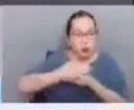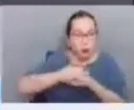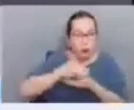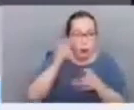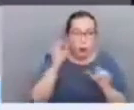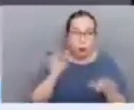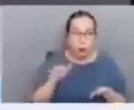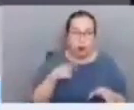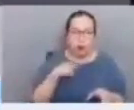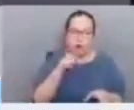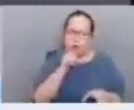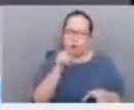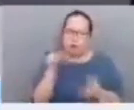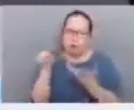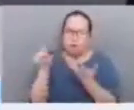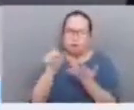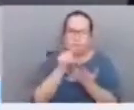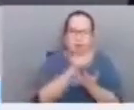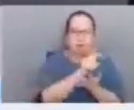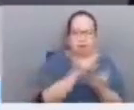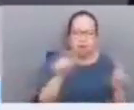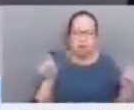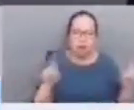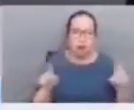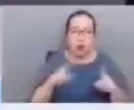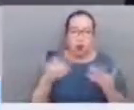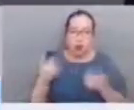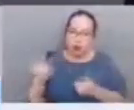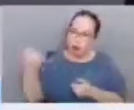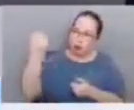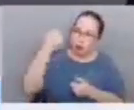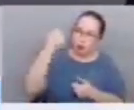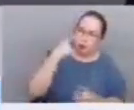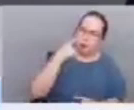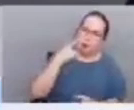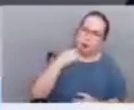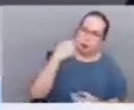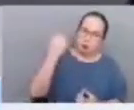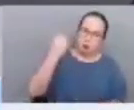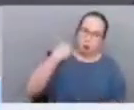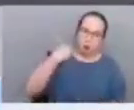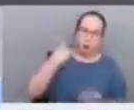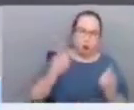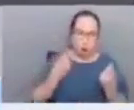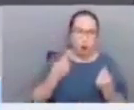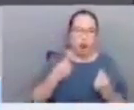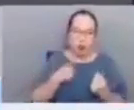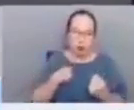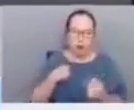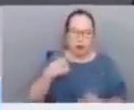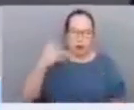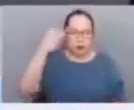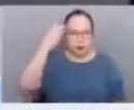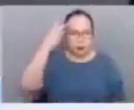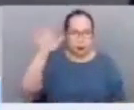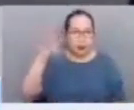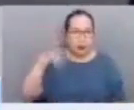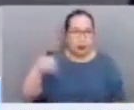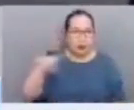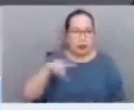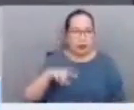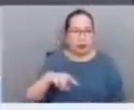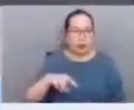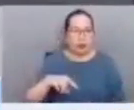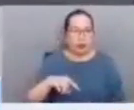load sa internet nila. So kung bumili sila ng computer worth 25,000, ang maganda-ganda na yun, yung Sekraki, yung sobra pwede